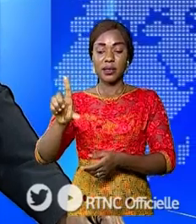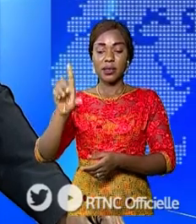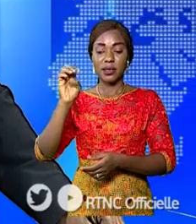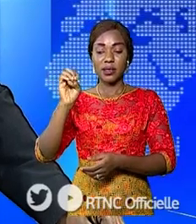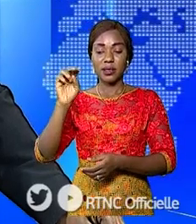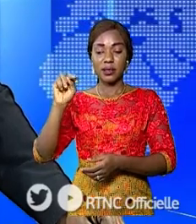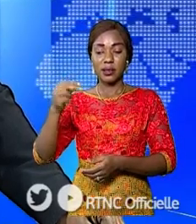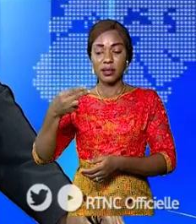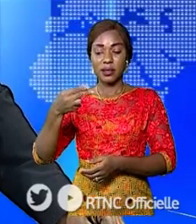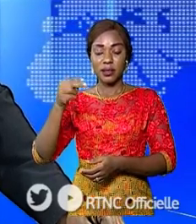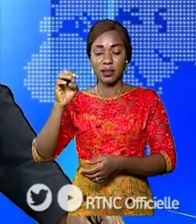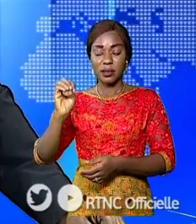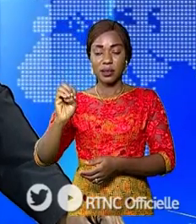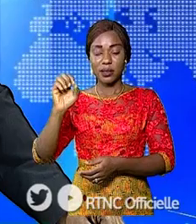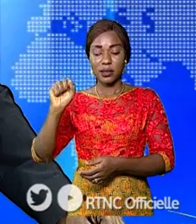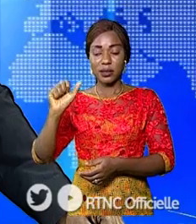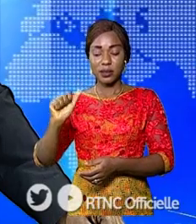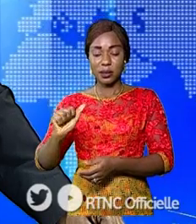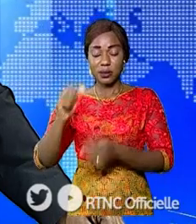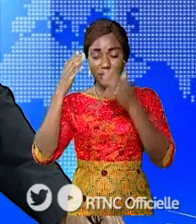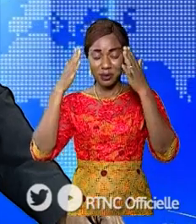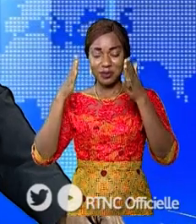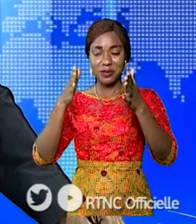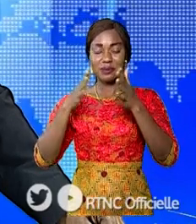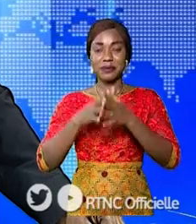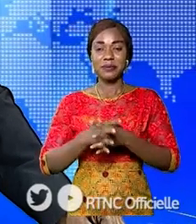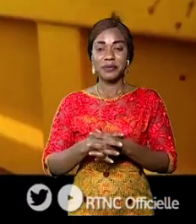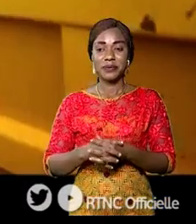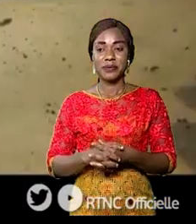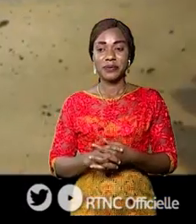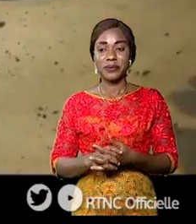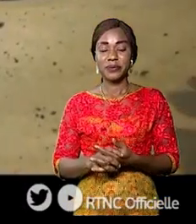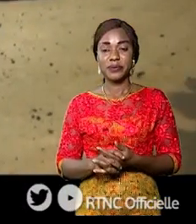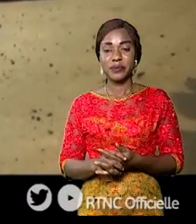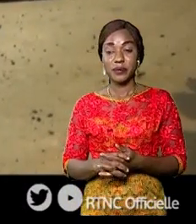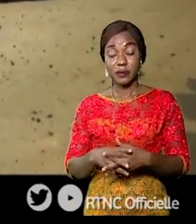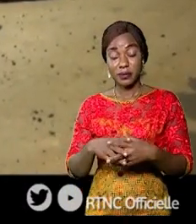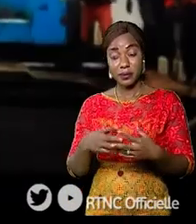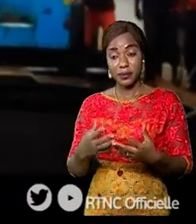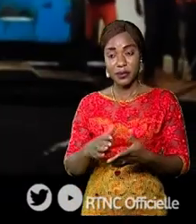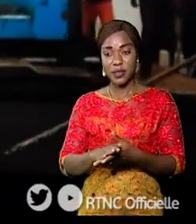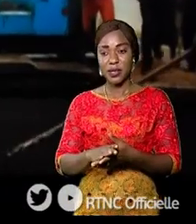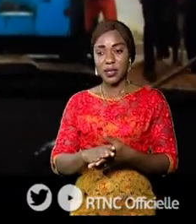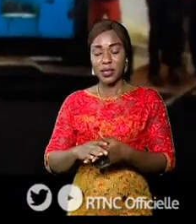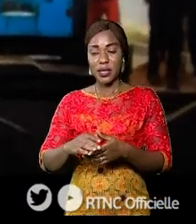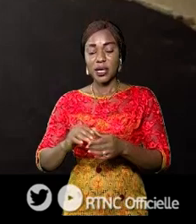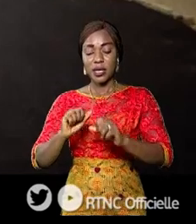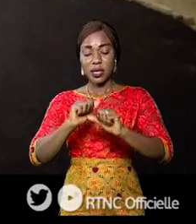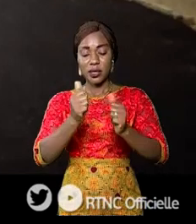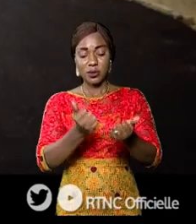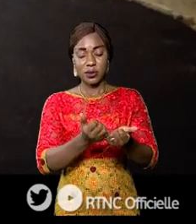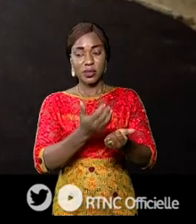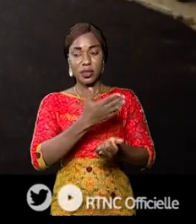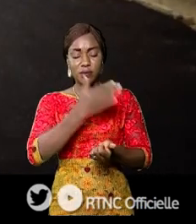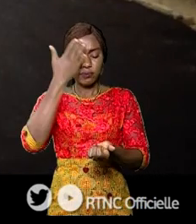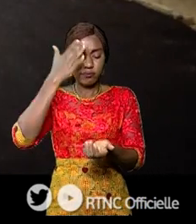du pont Gounza à l'avenue Bypass. Christine Lenzo pour plus de détails. L'entreprise Adiconstruct a commencé comme promis